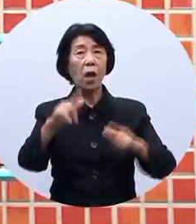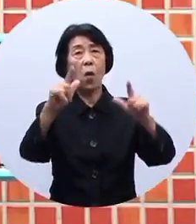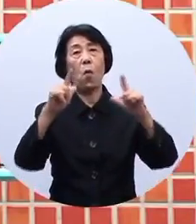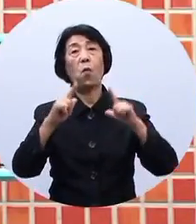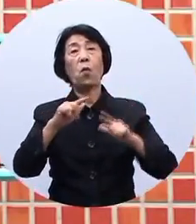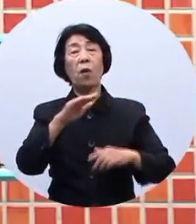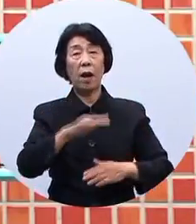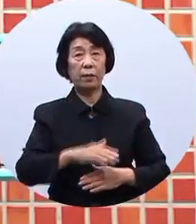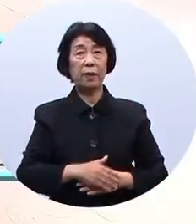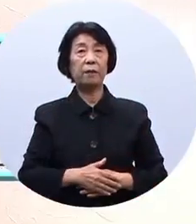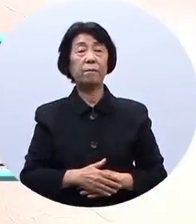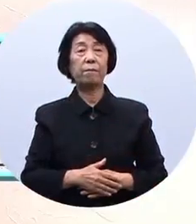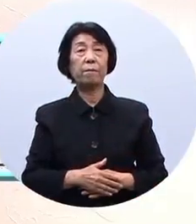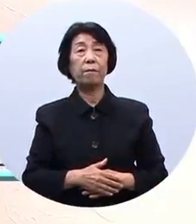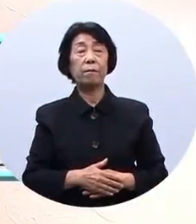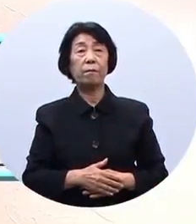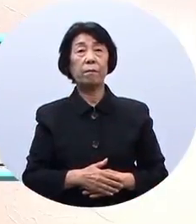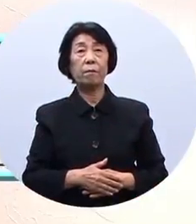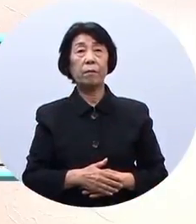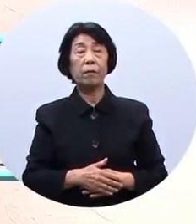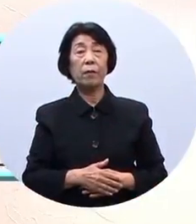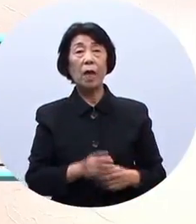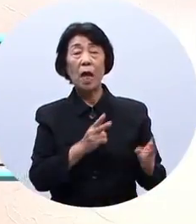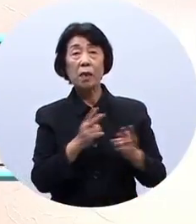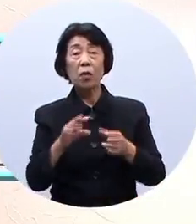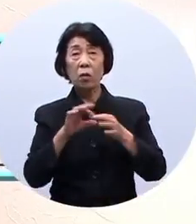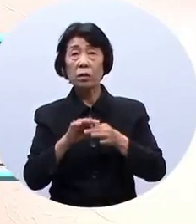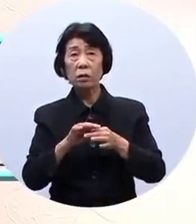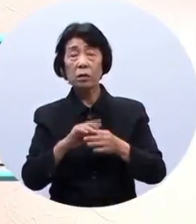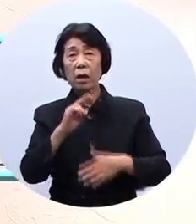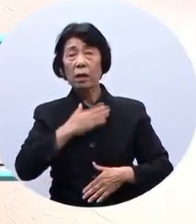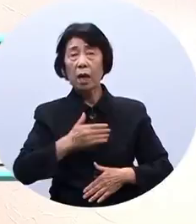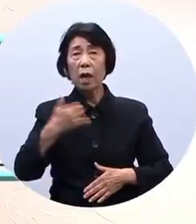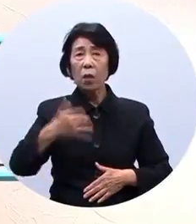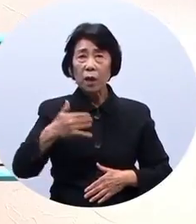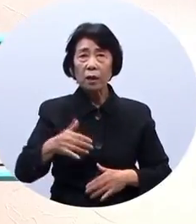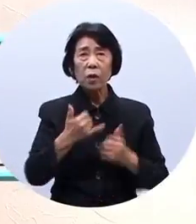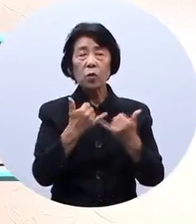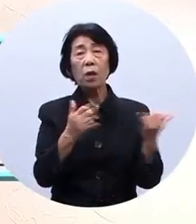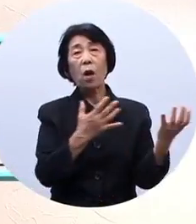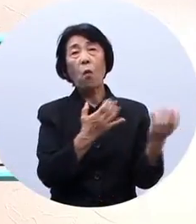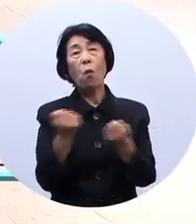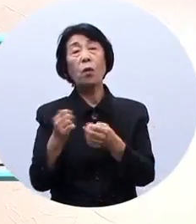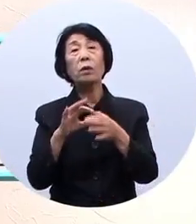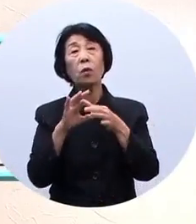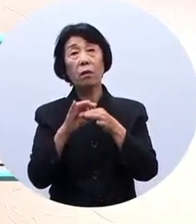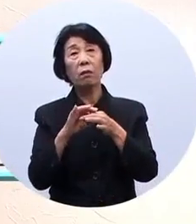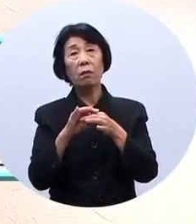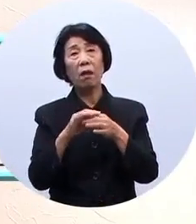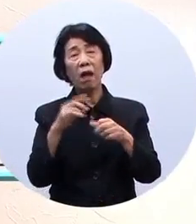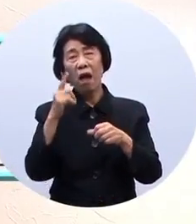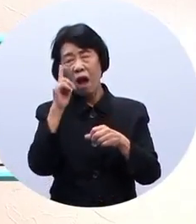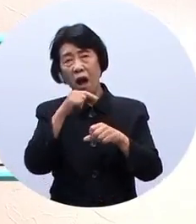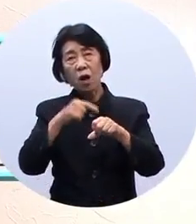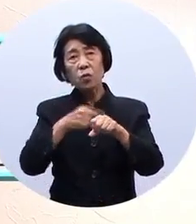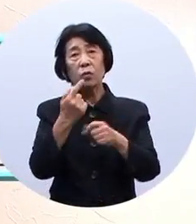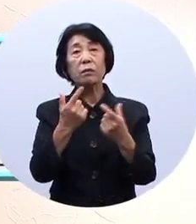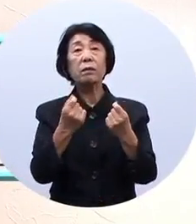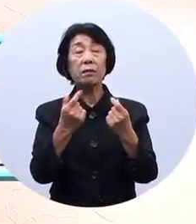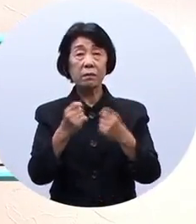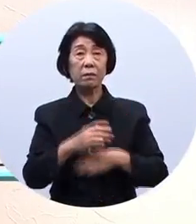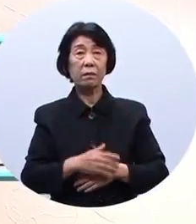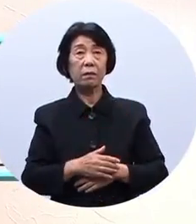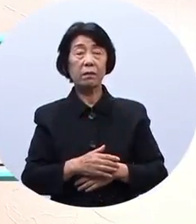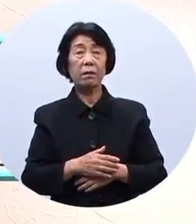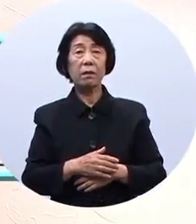告が上がっています。 これはまだ制度についてよく理解できていない方が多い中ですから、かなり悪質ですよね。ど